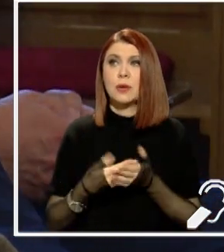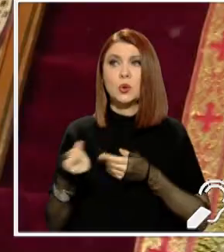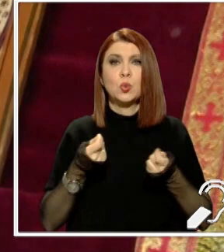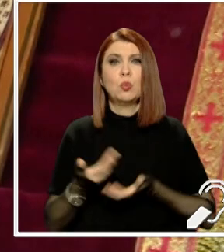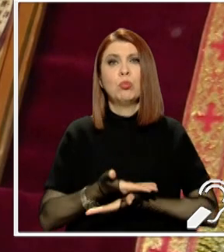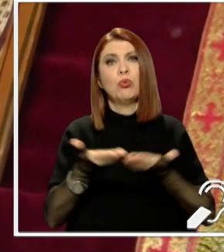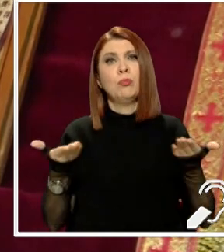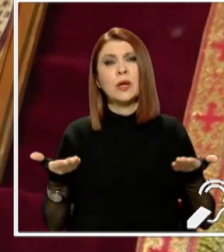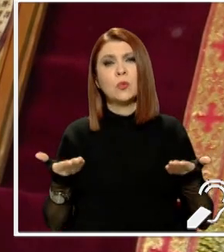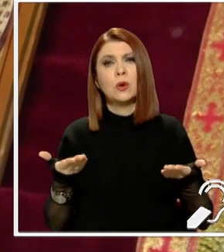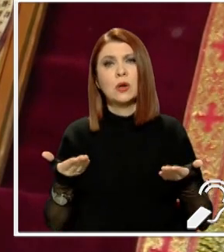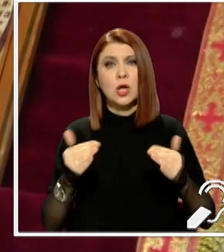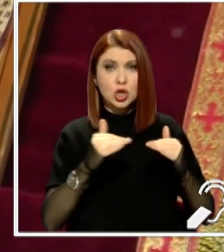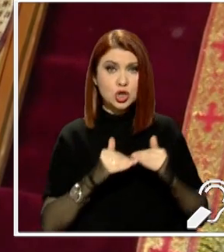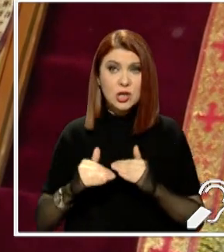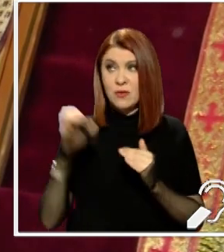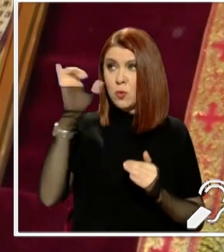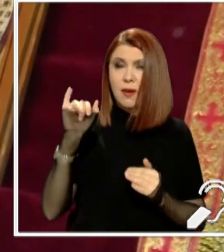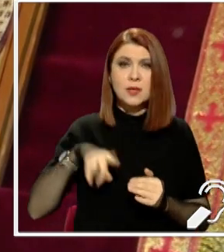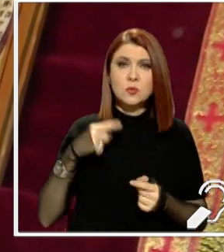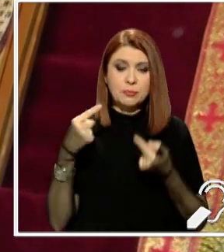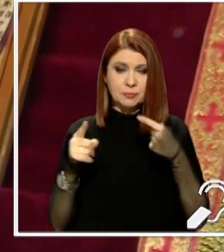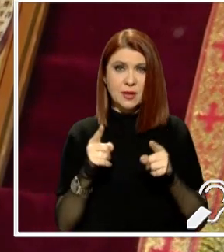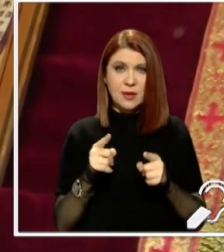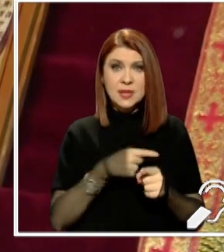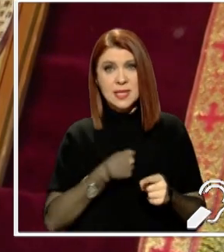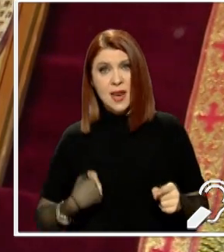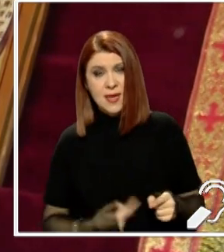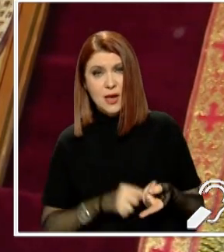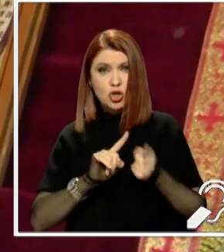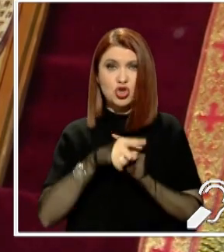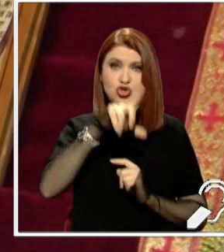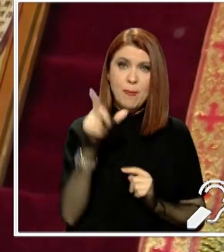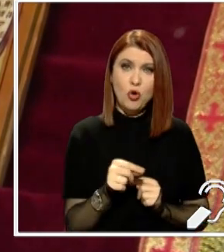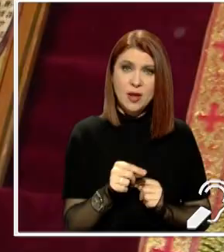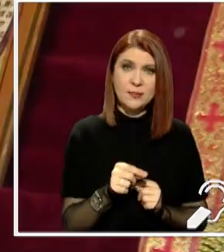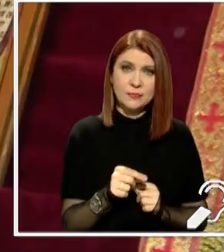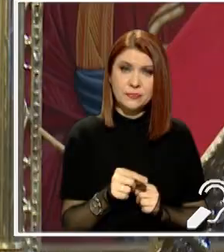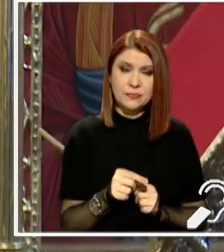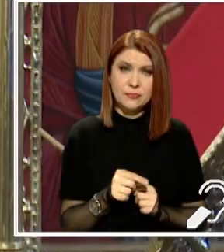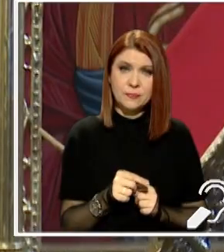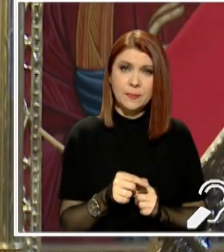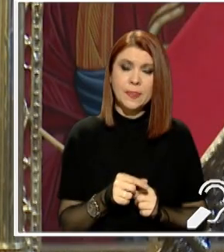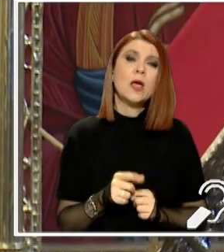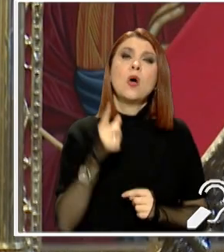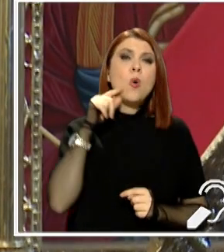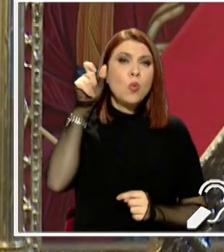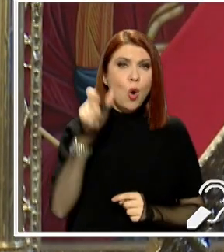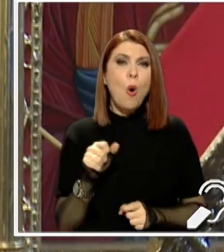publicul cititor european, care sunt diferențele dintre chinezi și japonezi. Un om care a